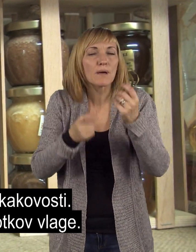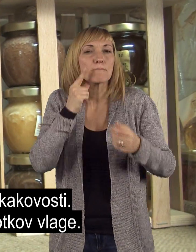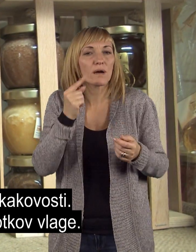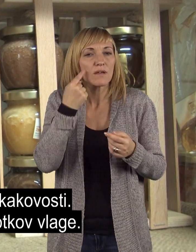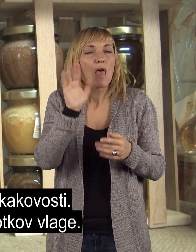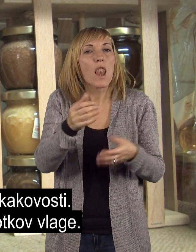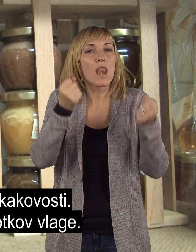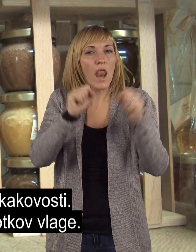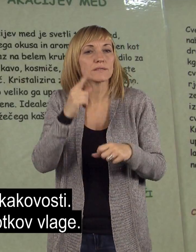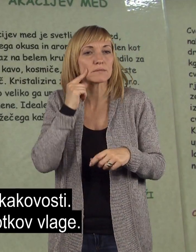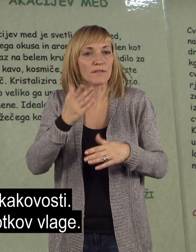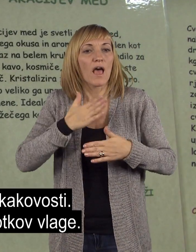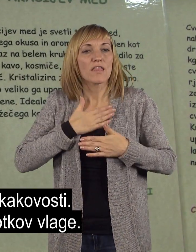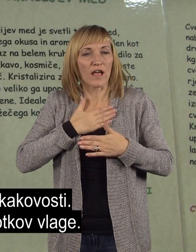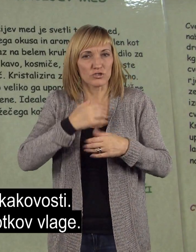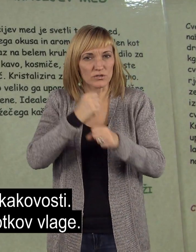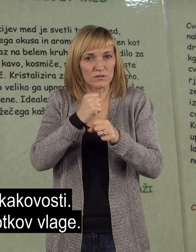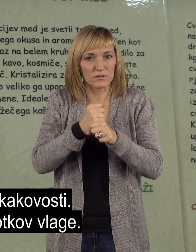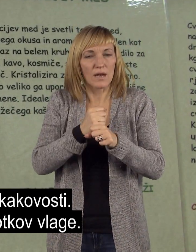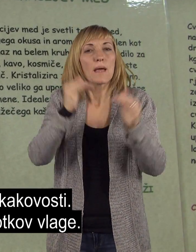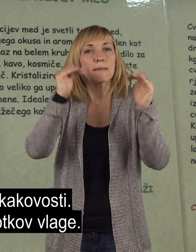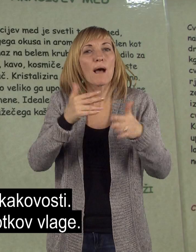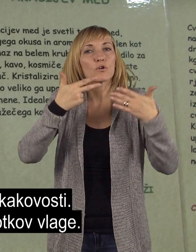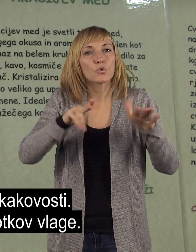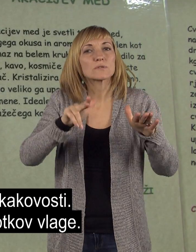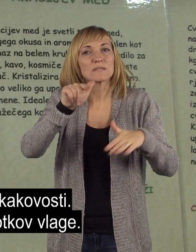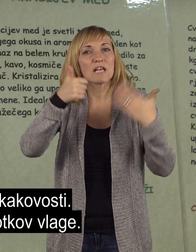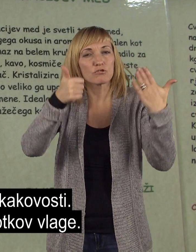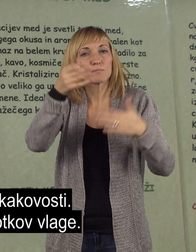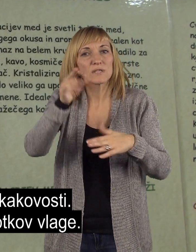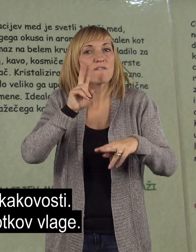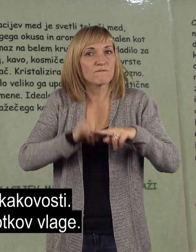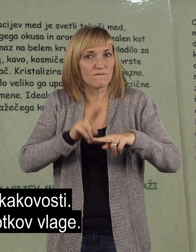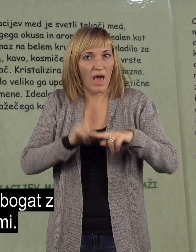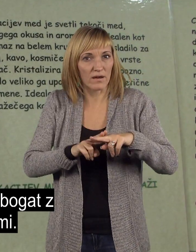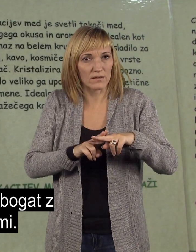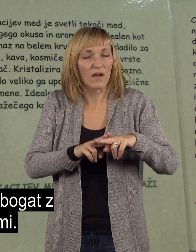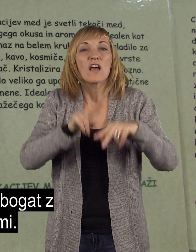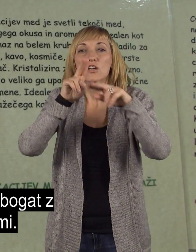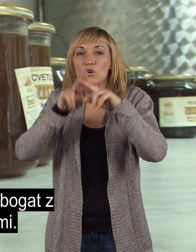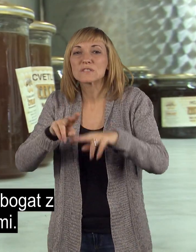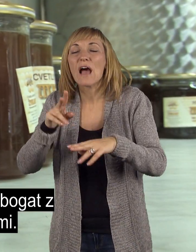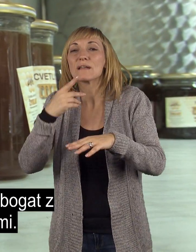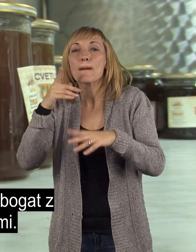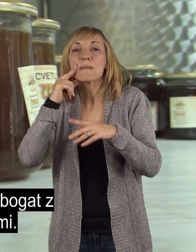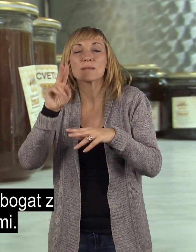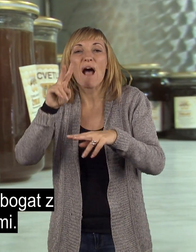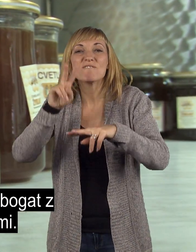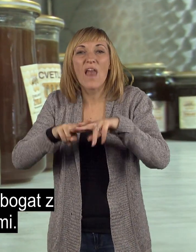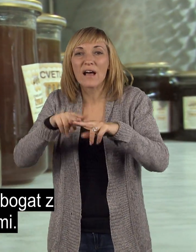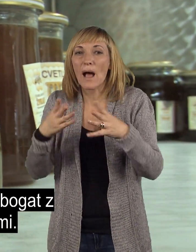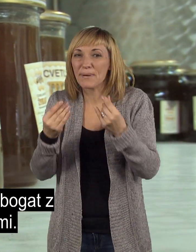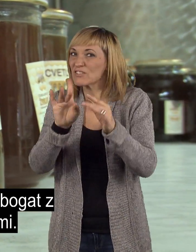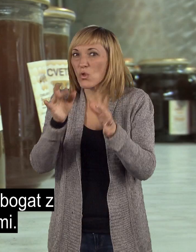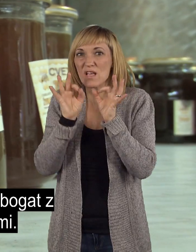po njihovih lastnostih. Naši medovi vsebujejo vsi manj kot 18,6% vlage, ker ostali medovi imajo dosti več vlage, torej niso